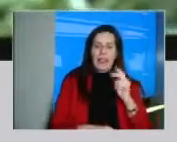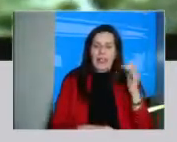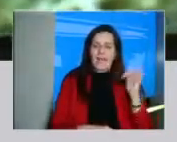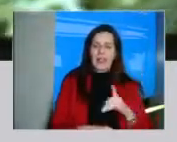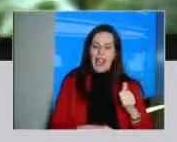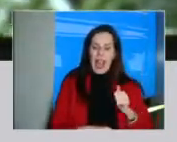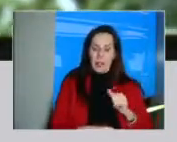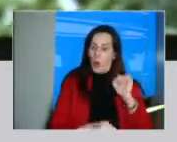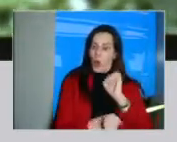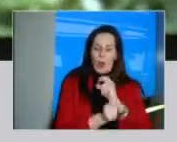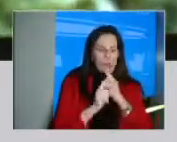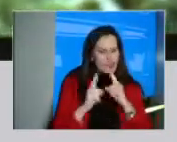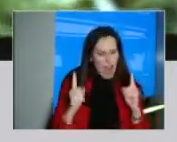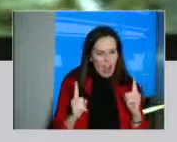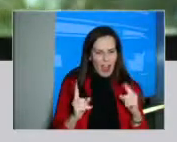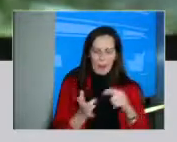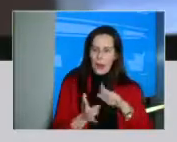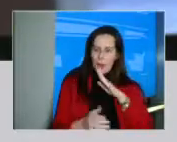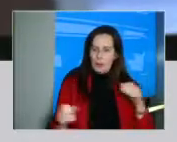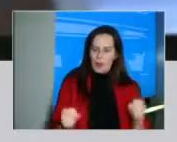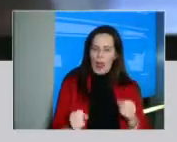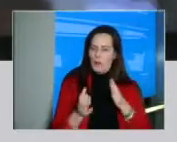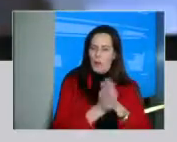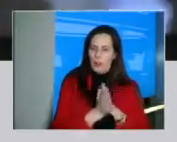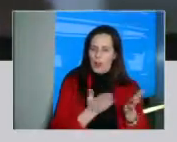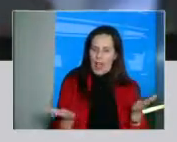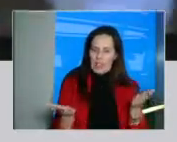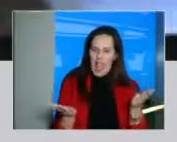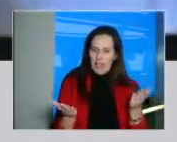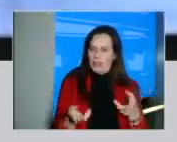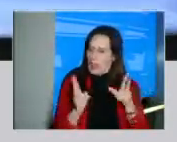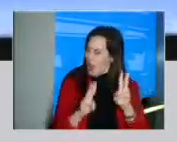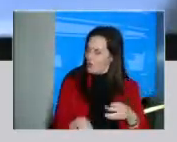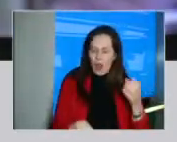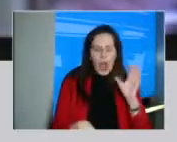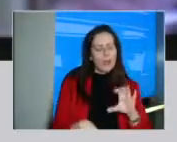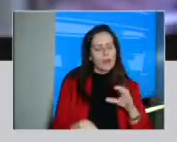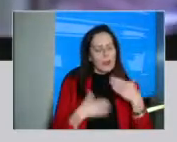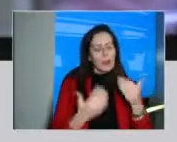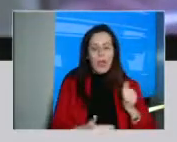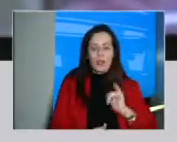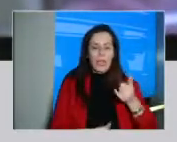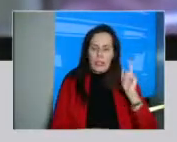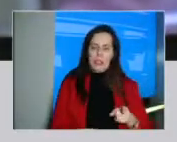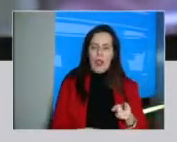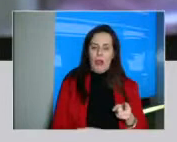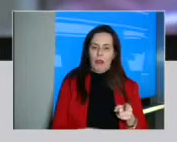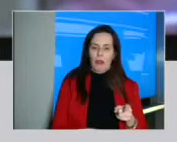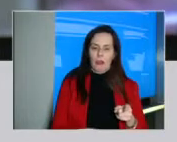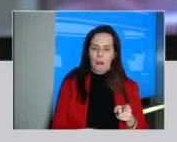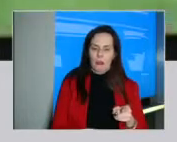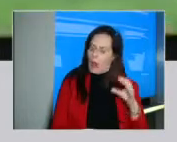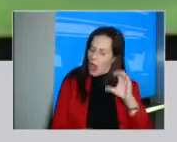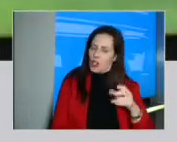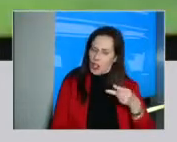20,000 חיילים כלואים בשנה בגלל בעיות משמעת ומוטיבציה. אפשר להשקיע בלתגמל חיילים שכן צריך אותם,